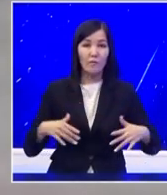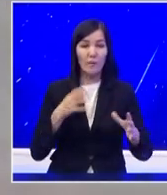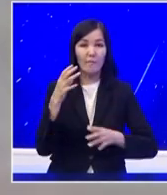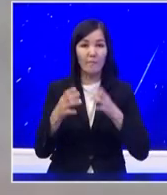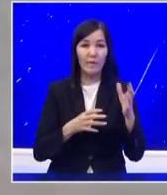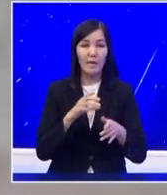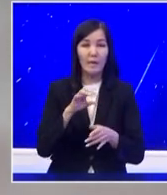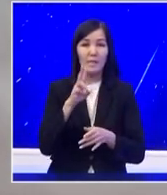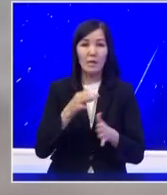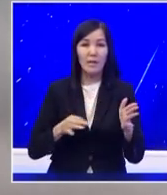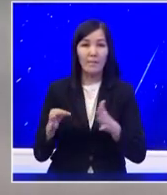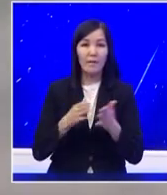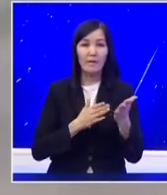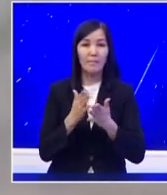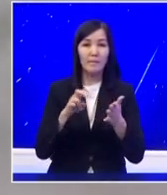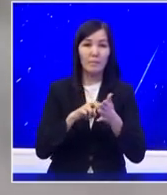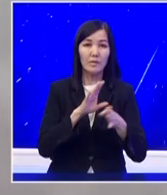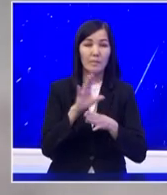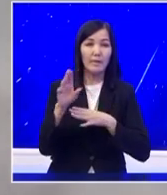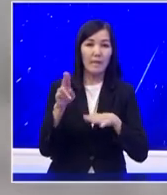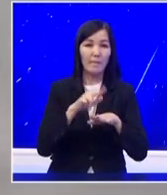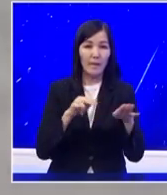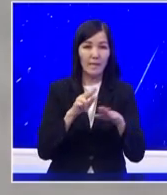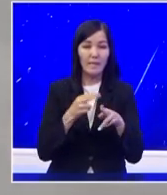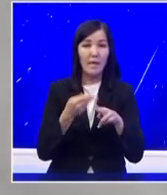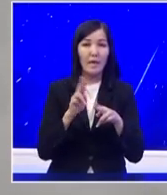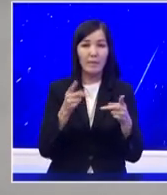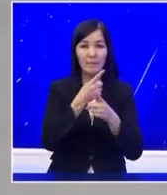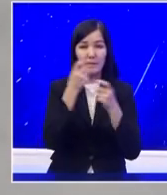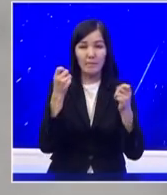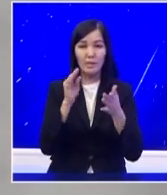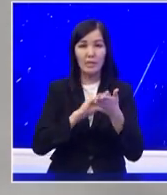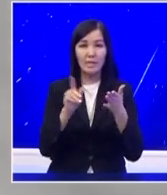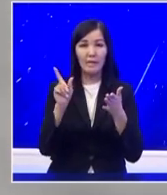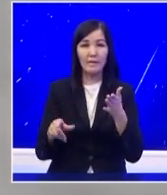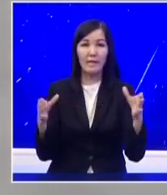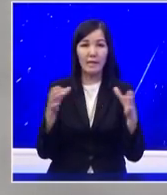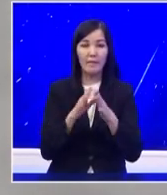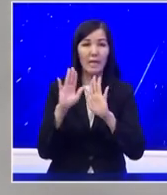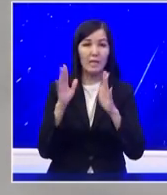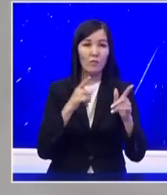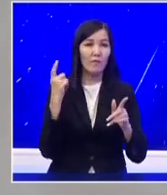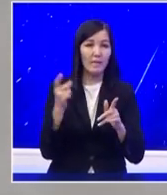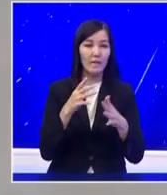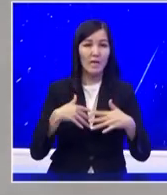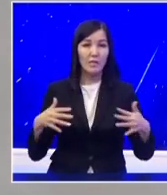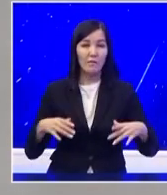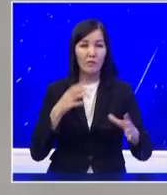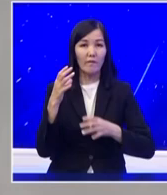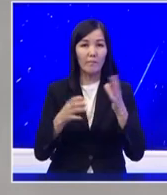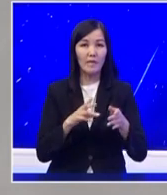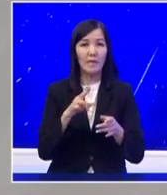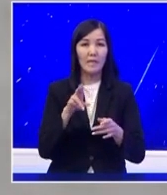мира Мангистауской области направлено письмо в департамент полиции. Об этом сообщил пресс-секретарь комитета лесного хозяйства и животного